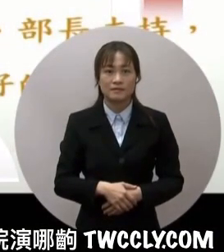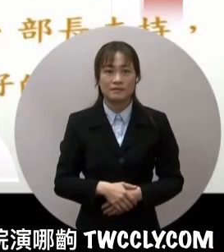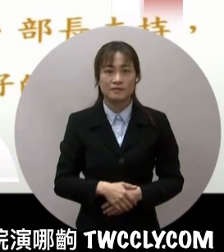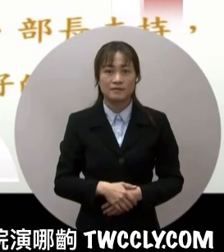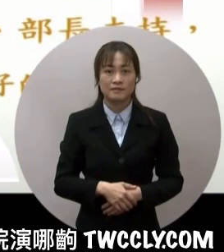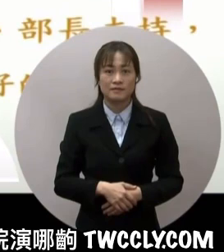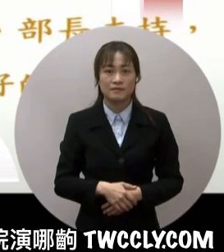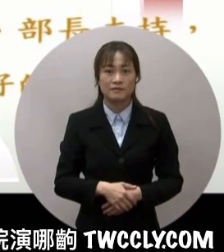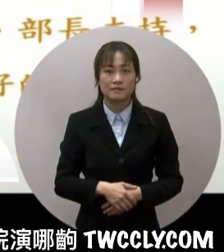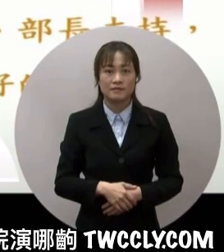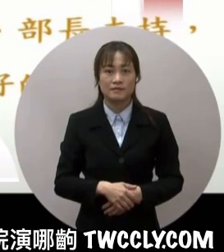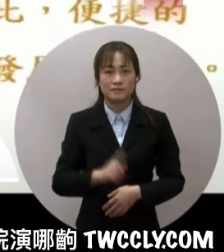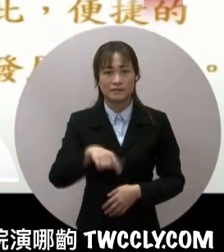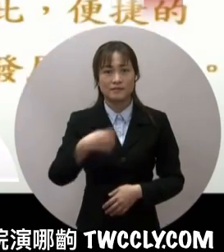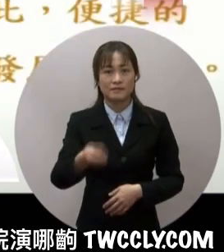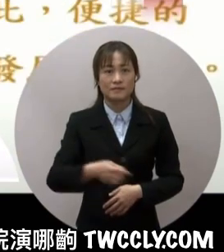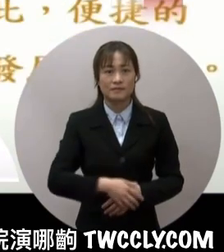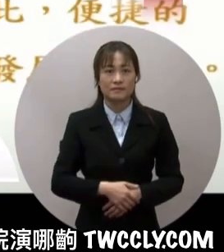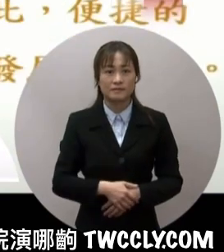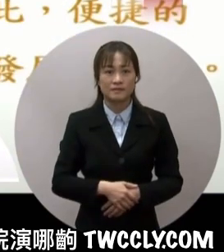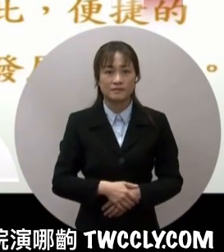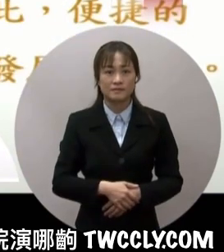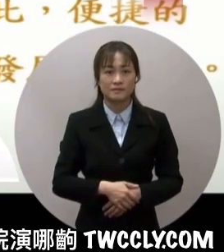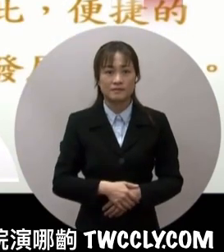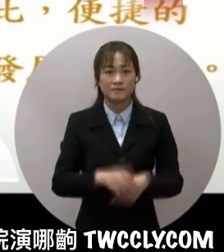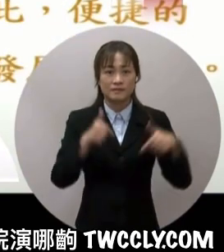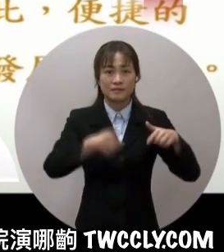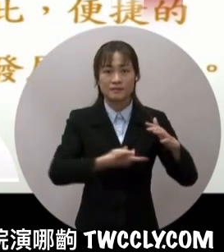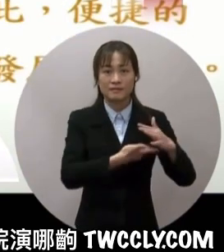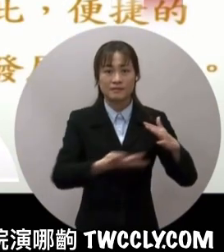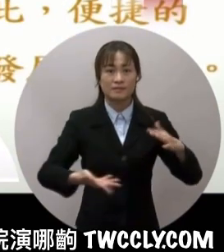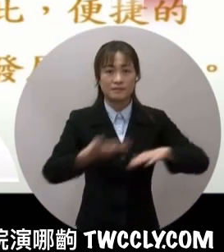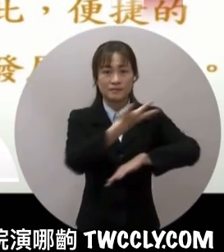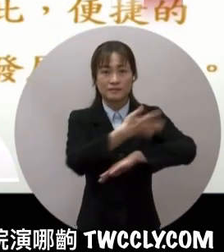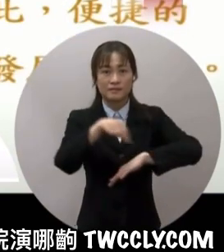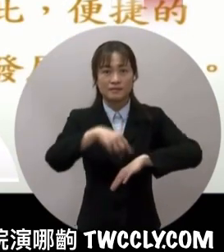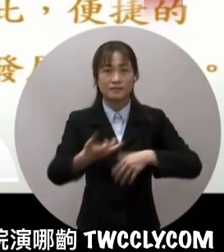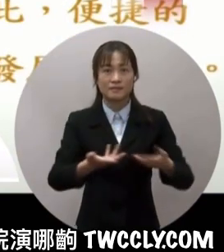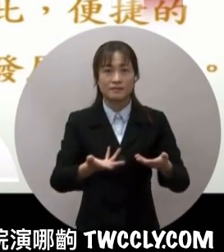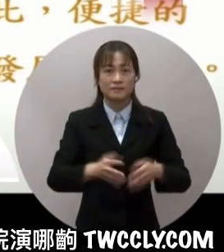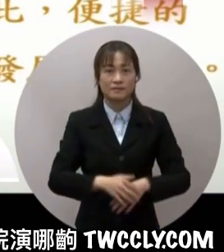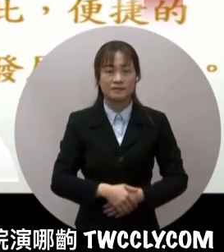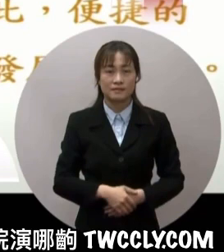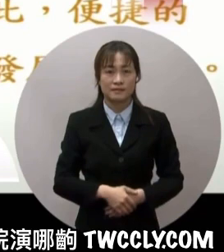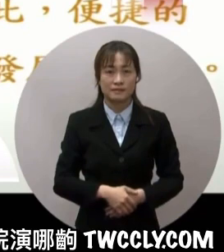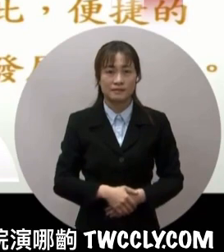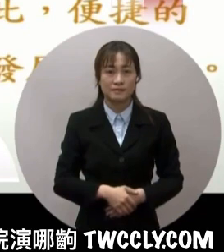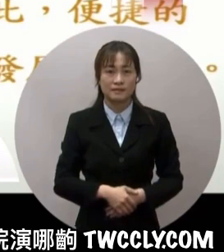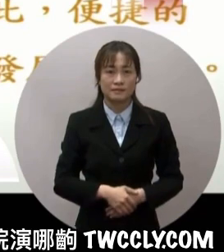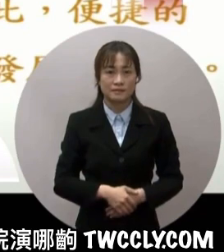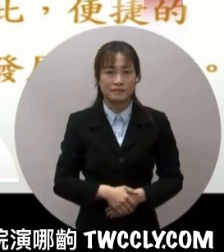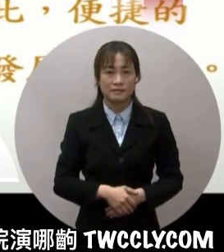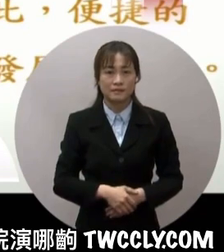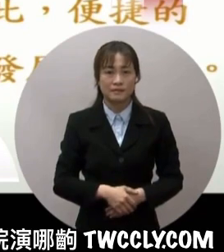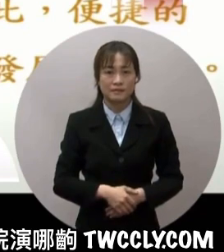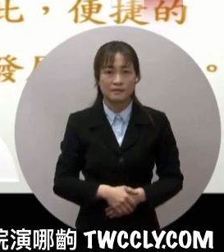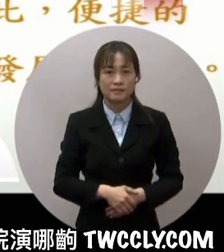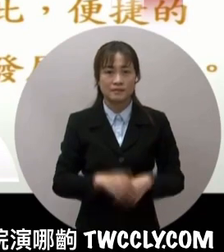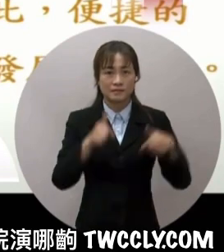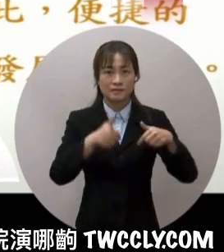好再來CUCCUC